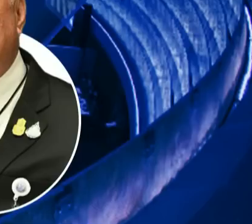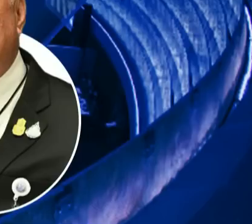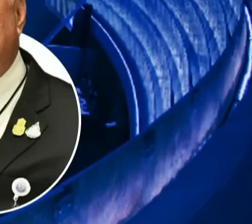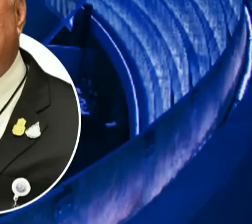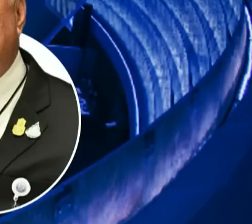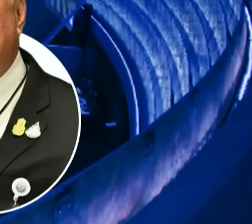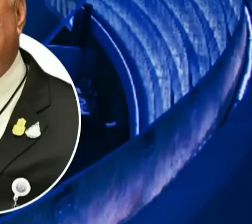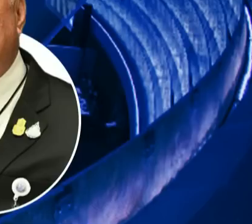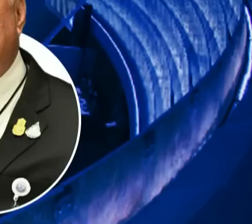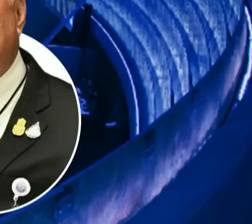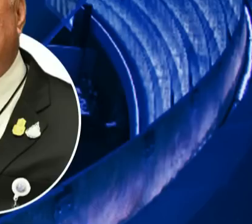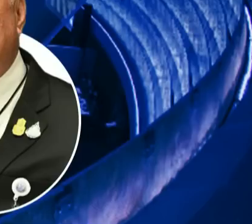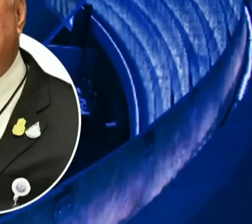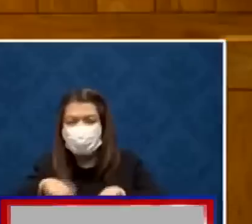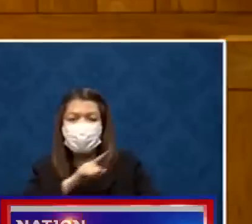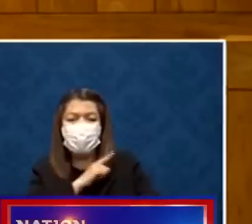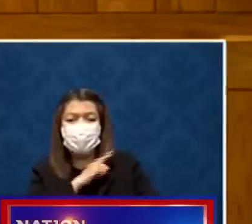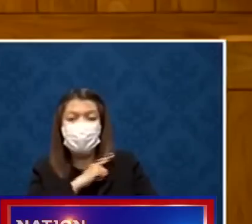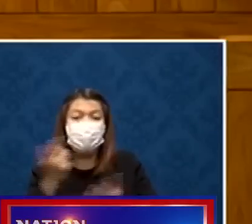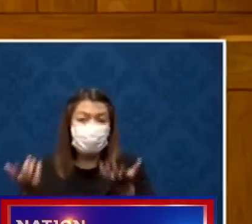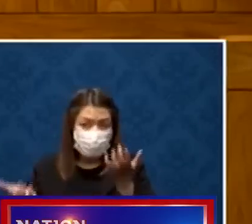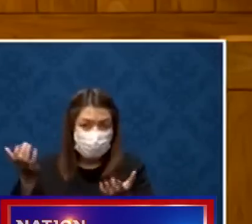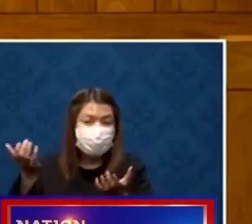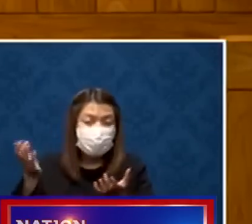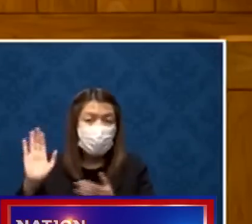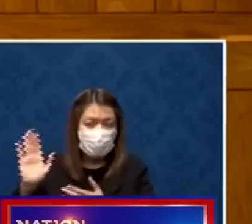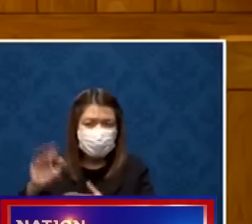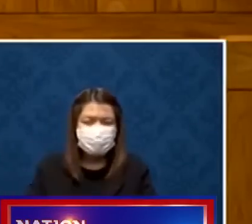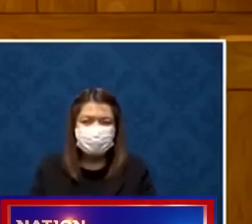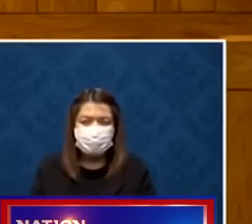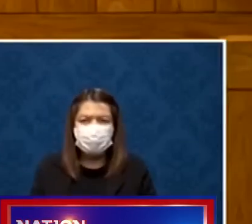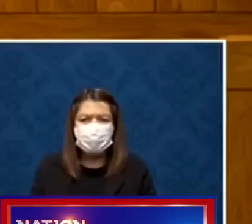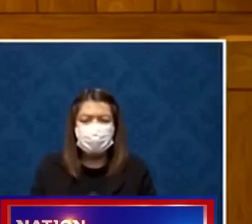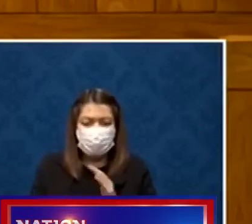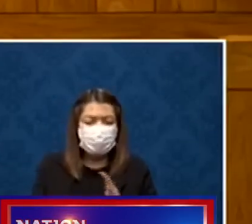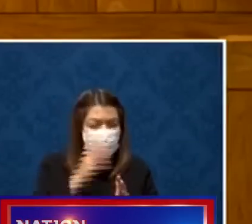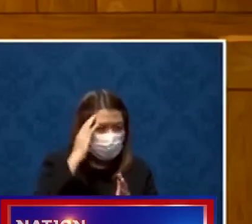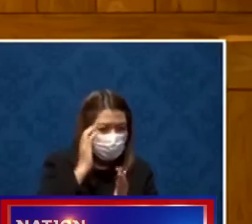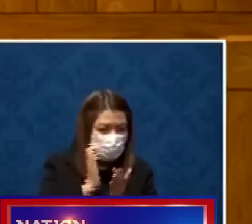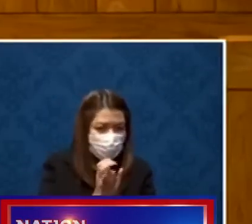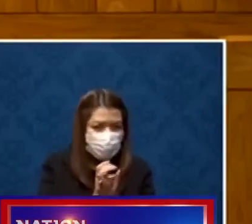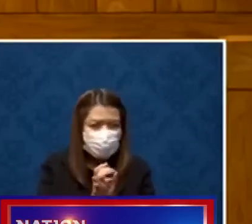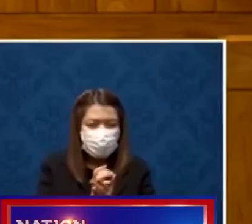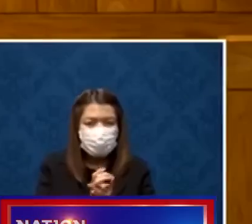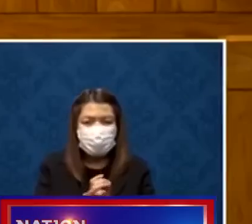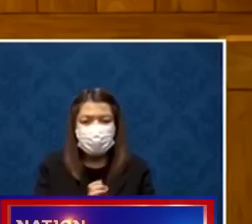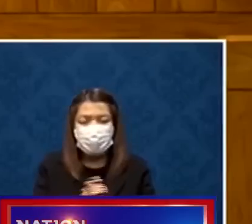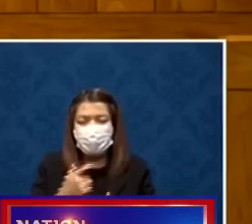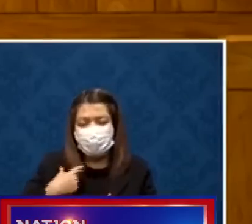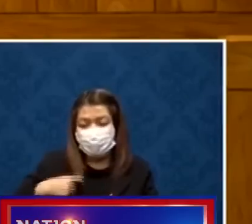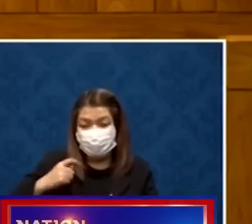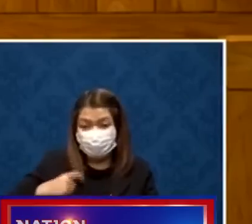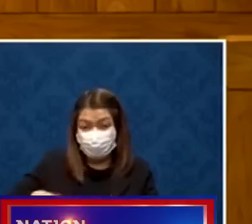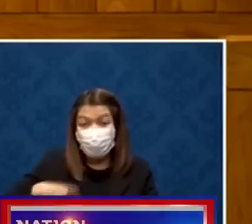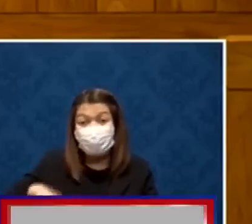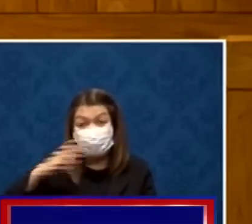มาโต้แล้วไปด่าคุณอมรัชโชคประมิตรกุลว่าหมาเนี่ยนะฮะ เป็นผู้หญิงปากหมาเนี่ยก็แส